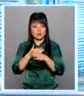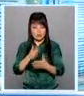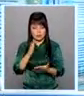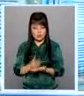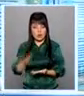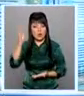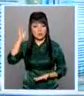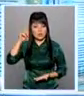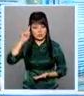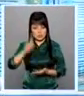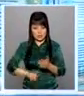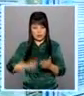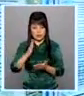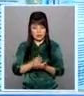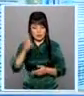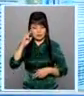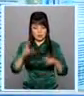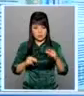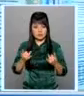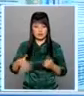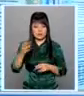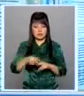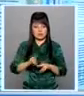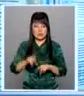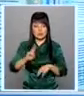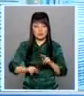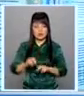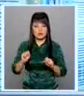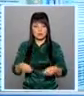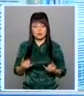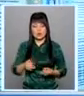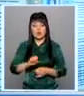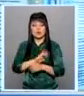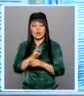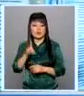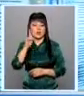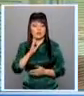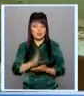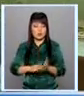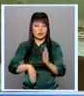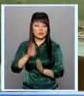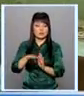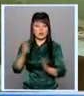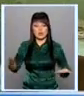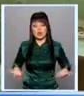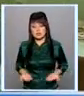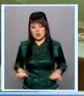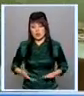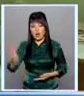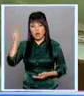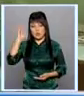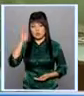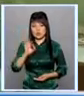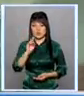бар. Енді үй іздеп сандалмаймыз деген сияқты. Материалдық жағдайымызды жөндеп алдық біраз. Болашаққа